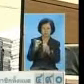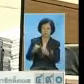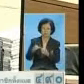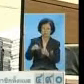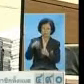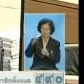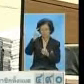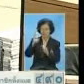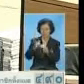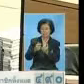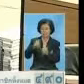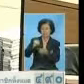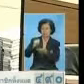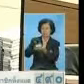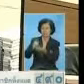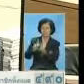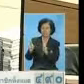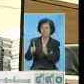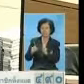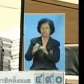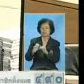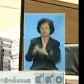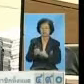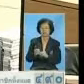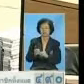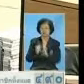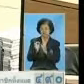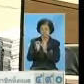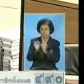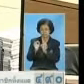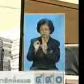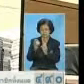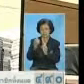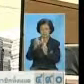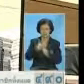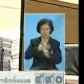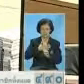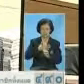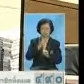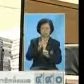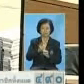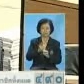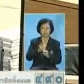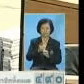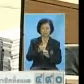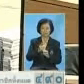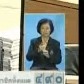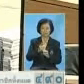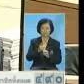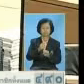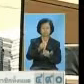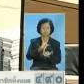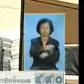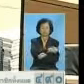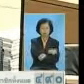การวิสามันผมจะกราบเรียนท่านอีกครั้งหนึ่งต้องกราบเรียนท่านประธานนะครับว่าผมเองถึงจะเป็นแพทย์นะครับแต่